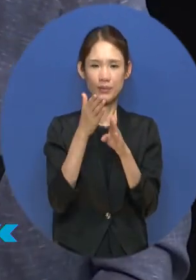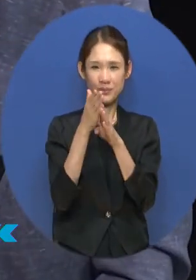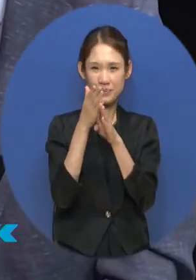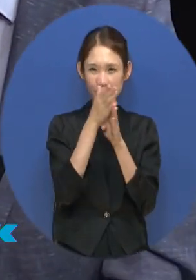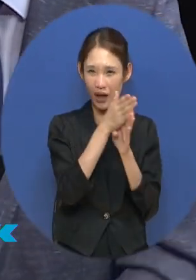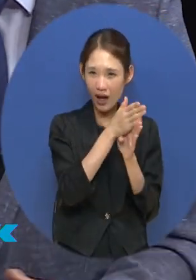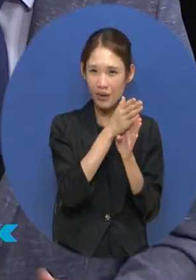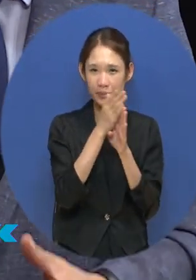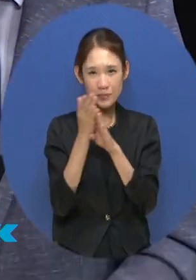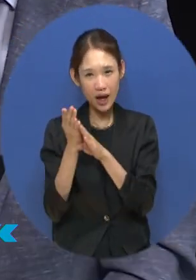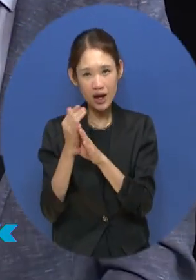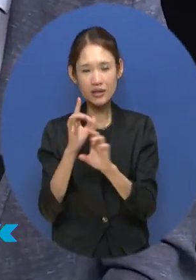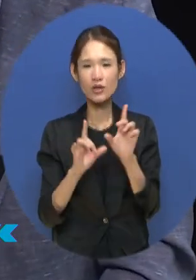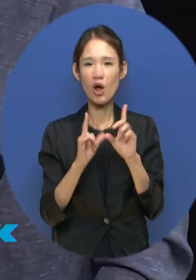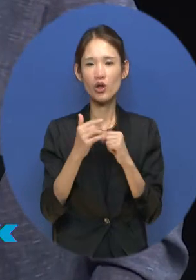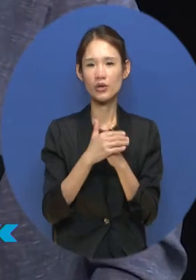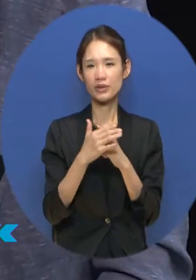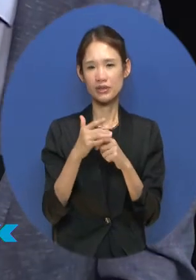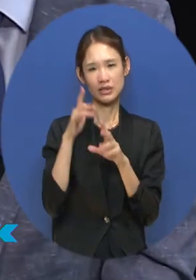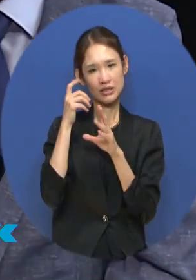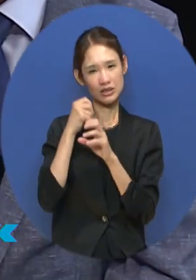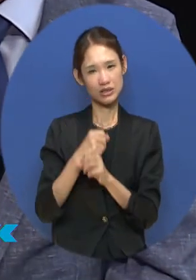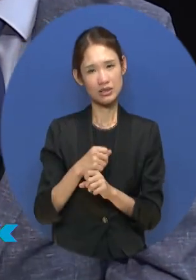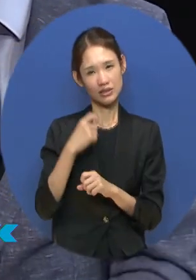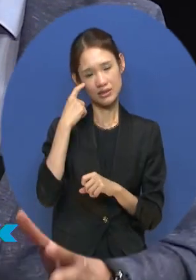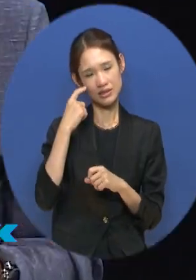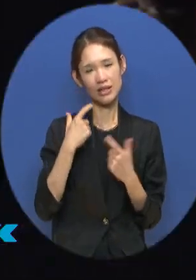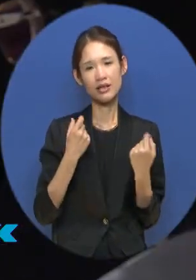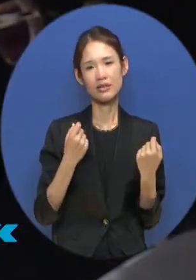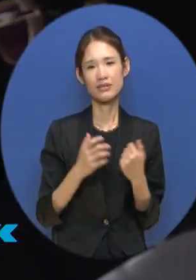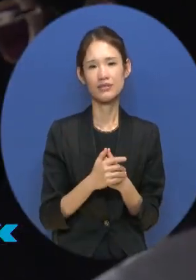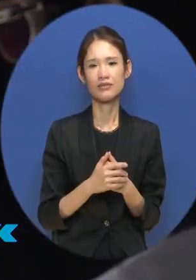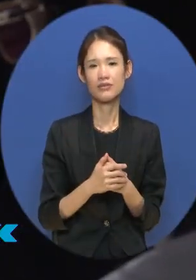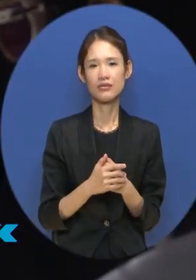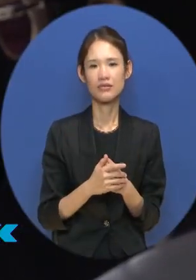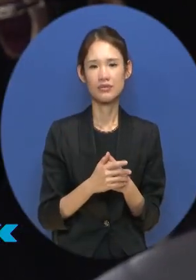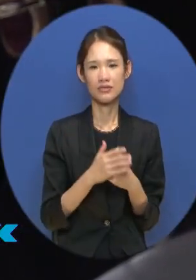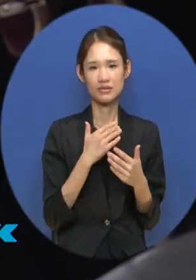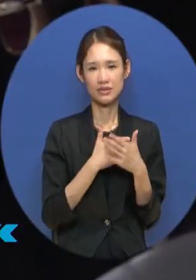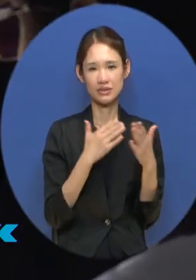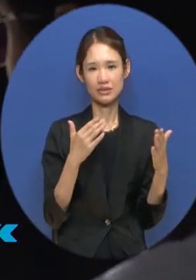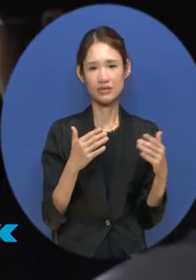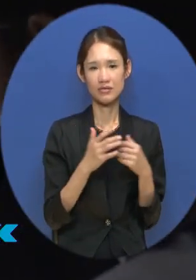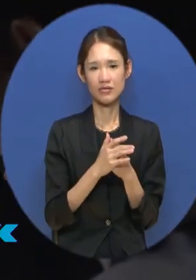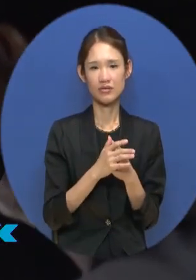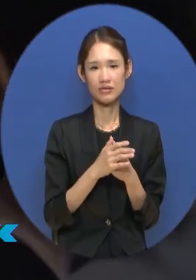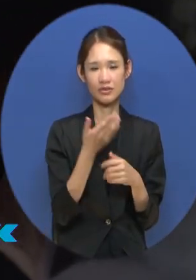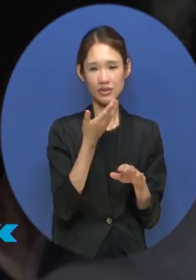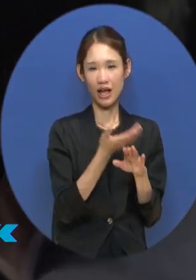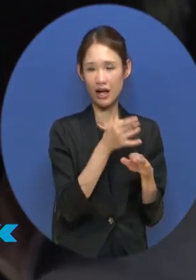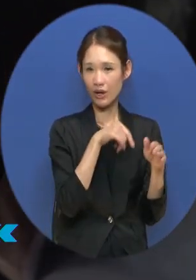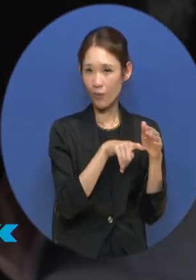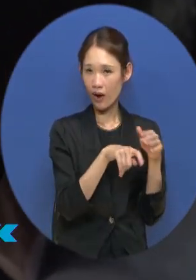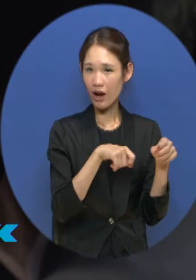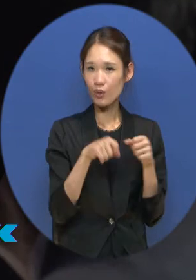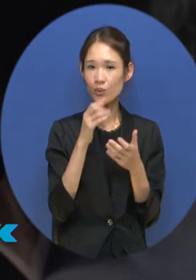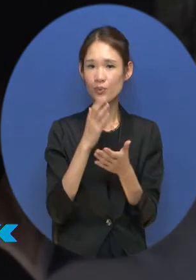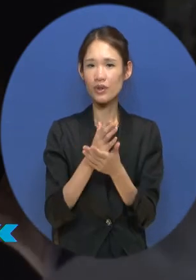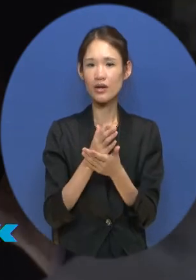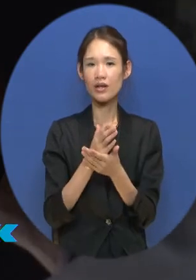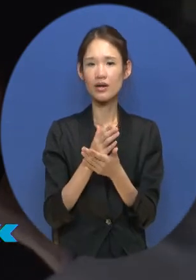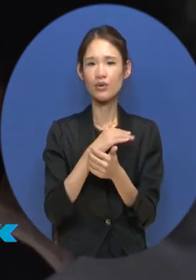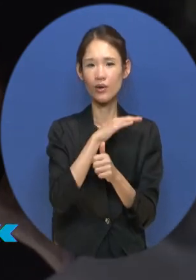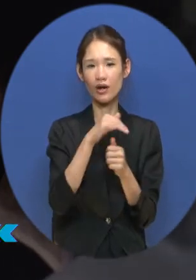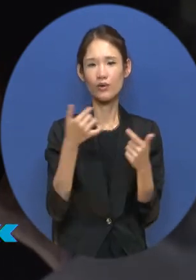편중 현상이 지배하는 그런 시대라고 저는 알고 있습니다. 그래서 실내 공간에 그러니까 옥외 활동보다는 환경